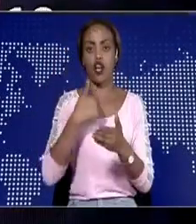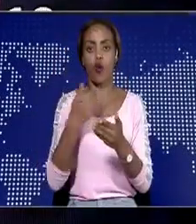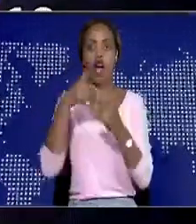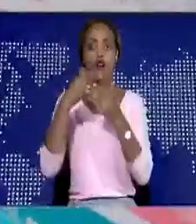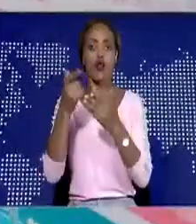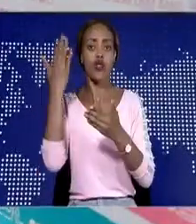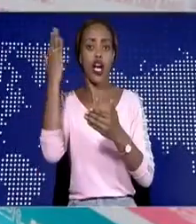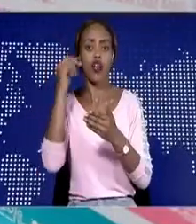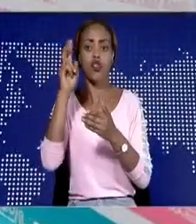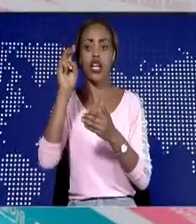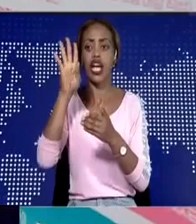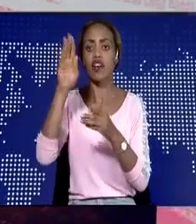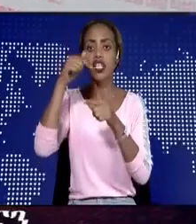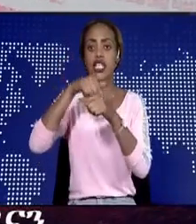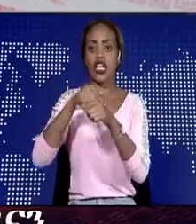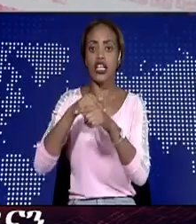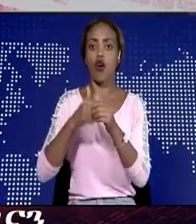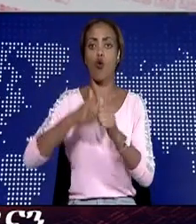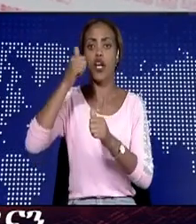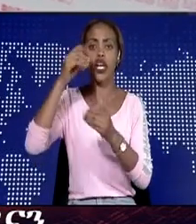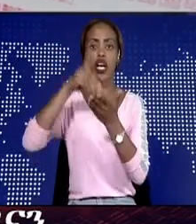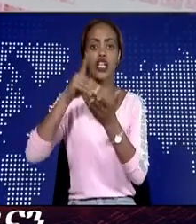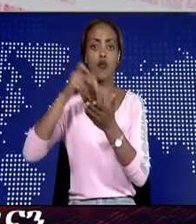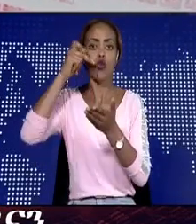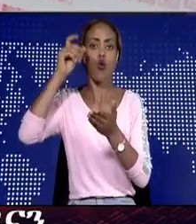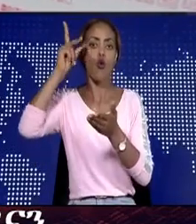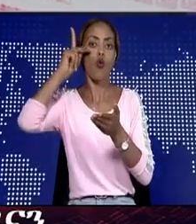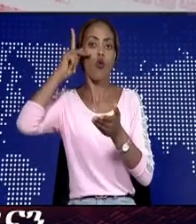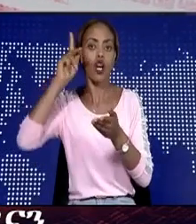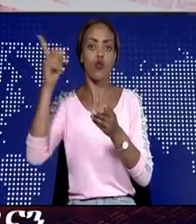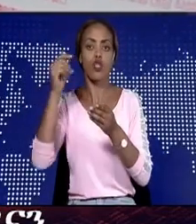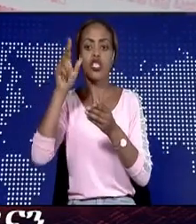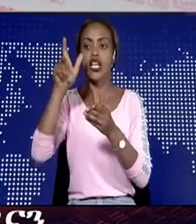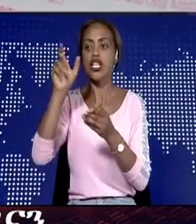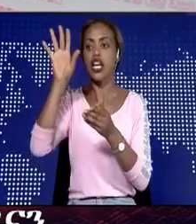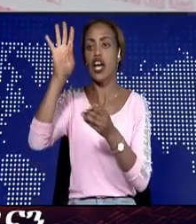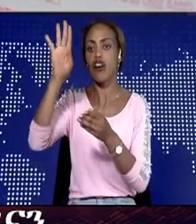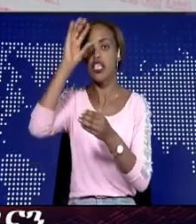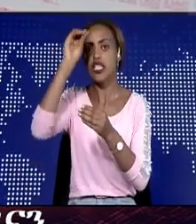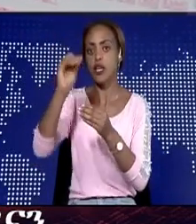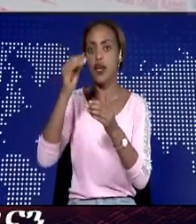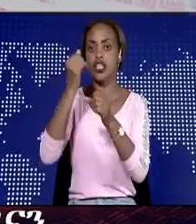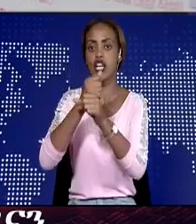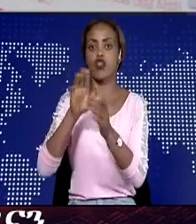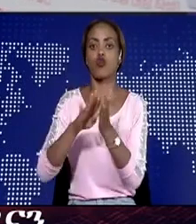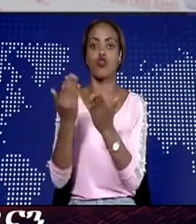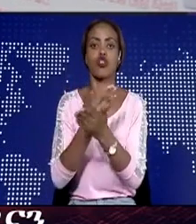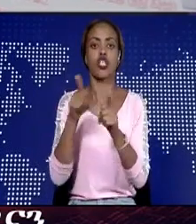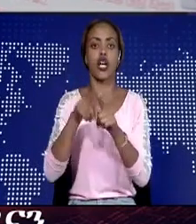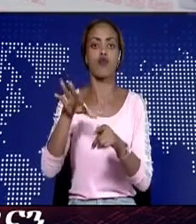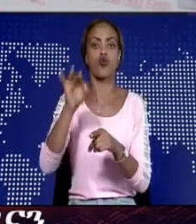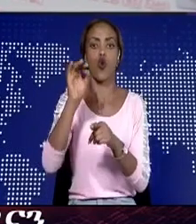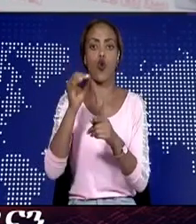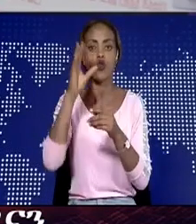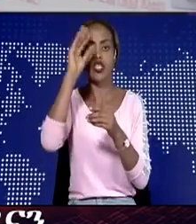ابتم زحلفو 24 ساعات اوانا كتما دوب كوريا تكون تساول 34 سبات حدشت بفيروس كورونا تتحزو كم